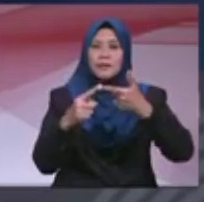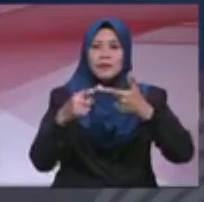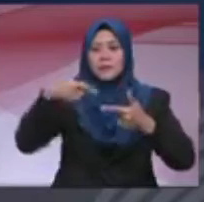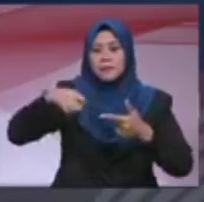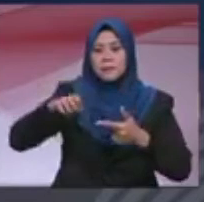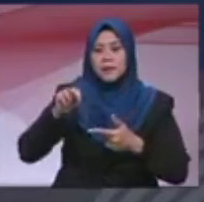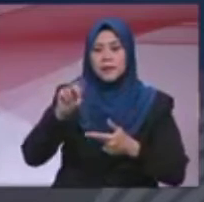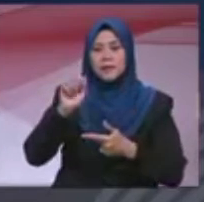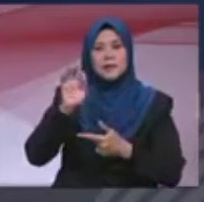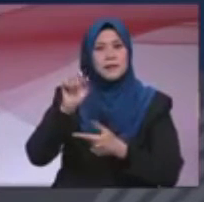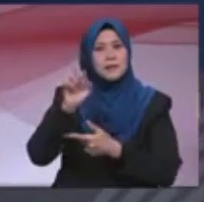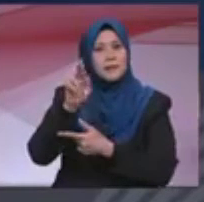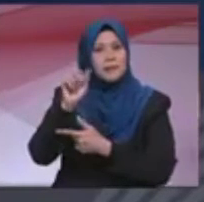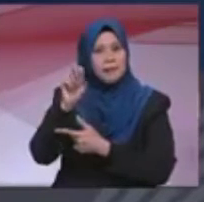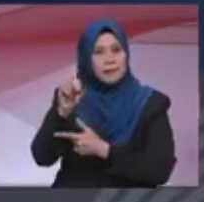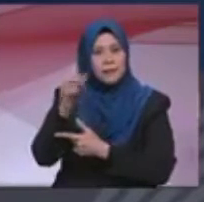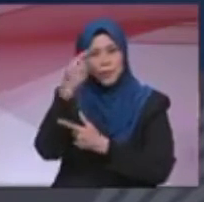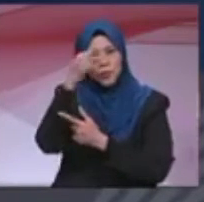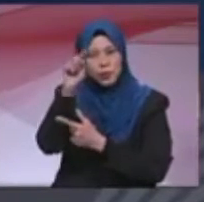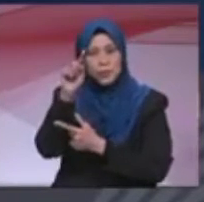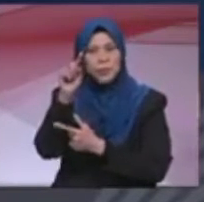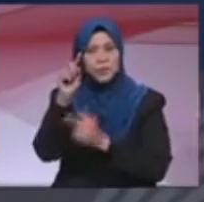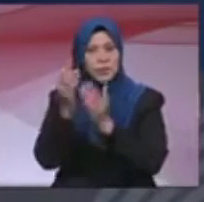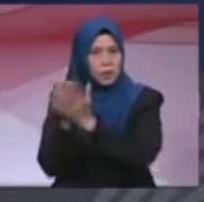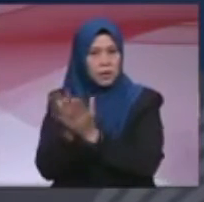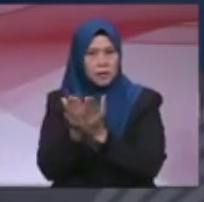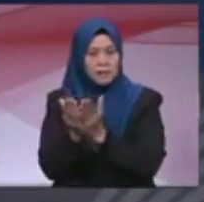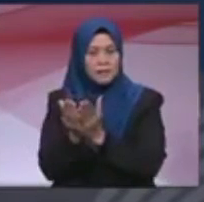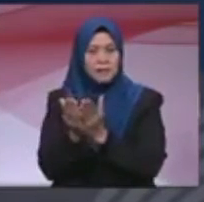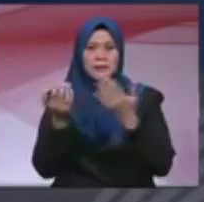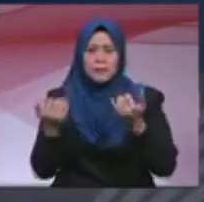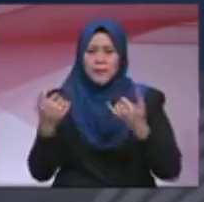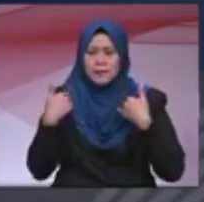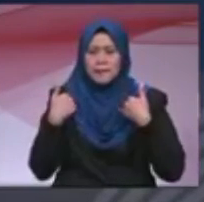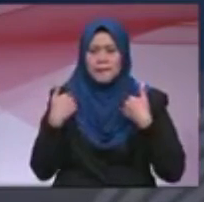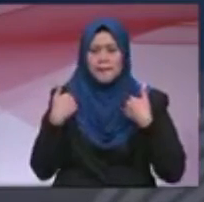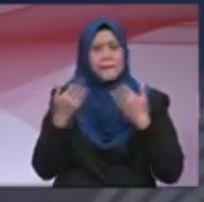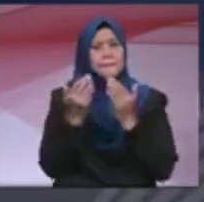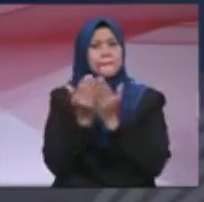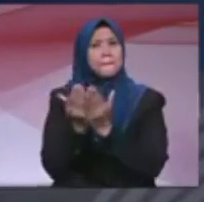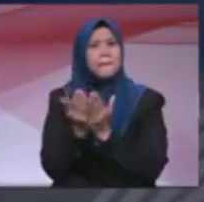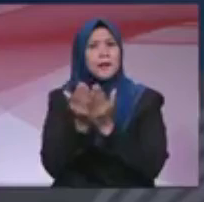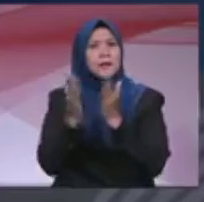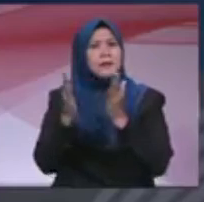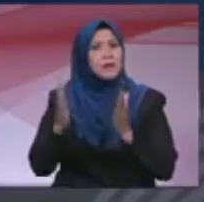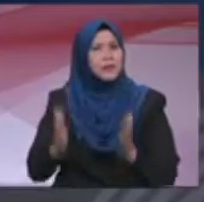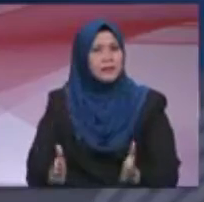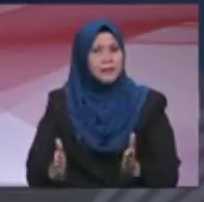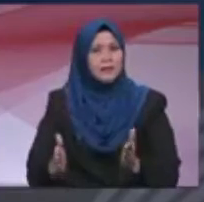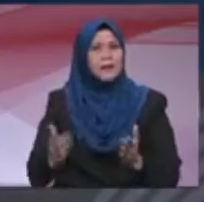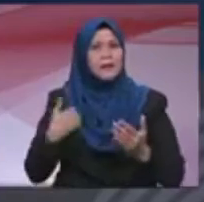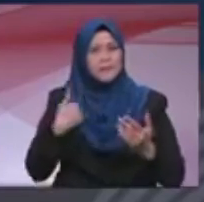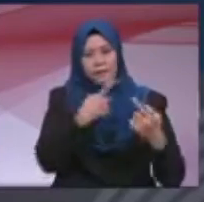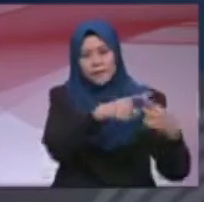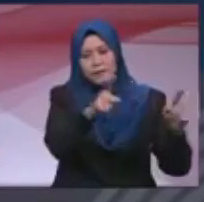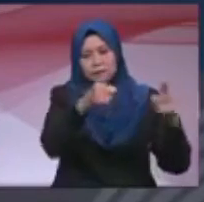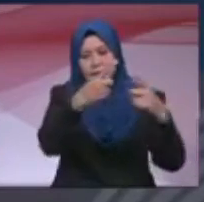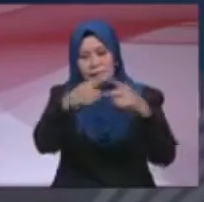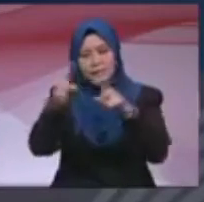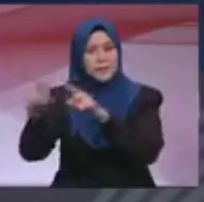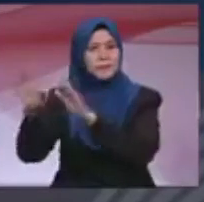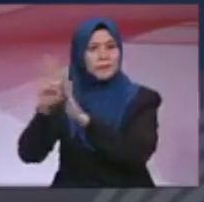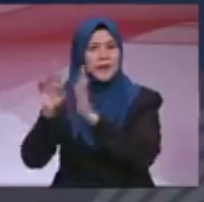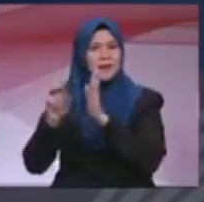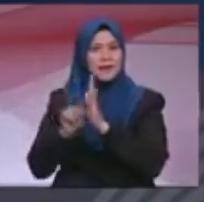pentaksiran sekolah khusus. Memandangkan kita ada murid daripada pelbagai latar belakang